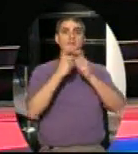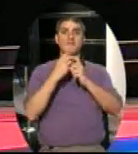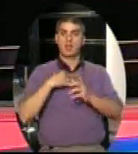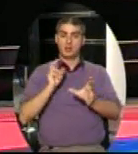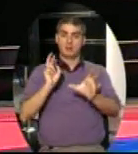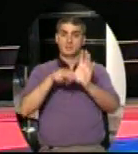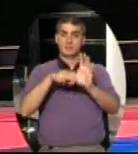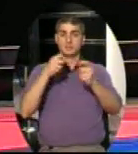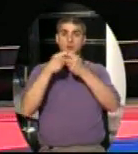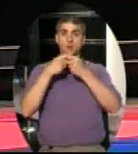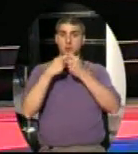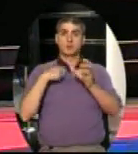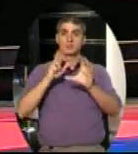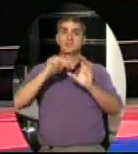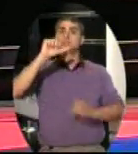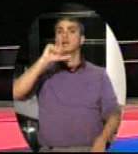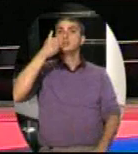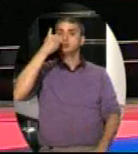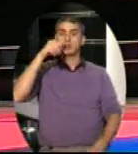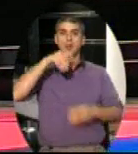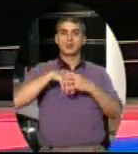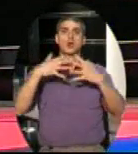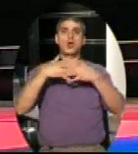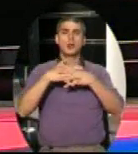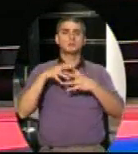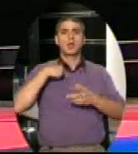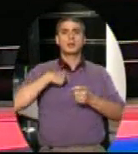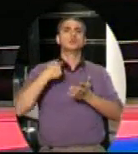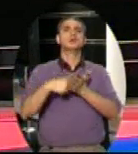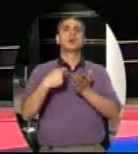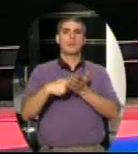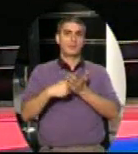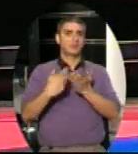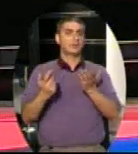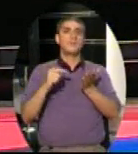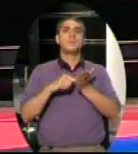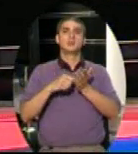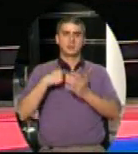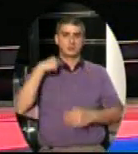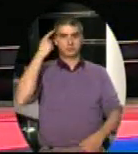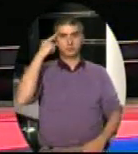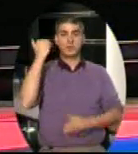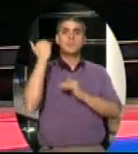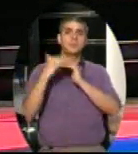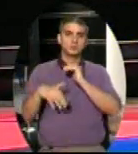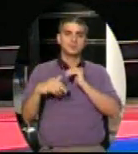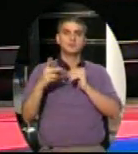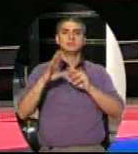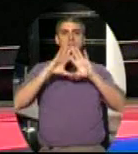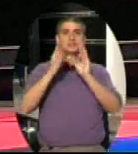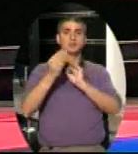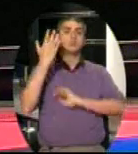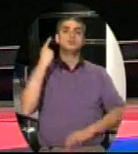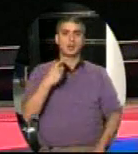נכנסה, התנועה נכנסה הראשונה לתוך הקואליציה, אנחנו משלמים גם מחיר מסוים, ולכן אני חושב שבסופו של דבר הסיכום הזה